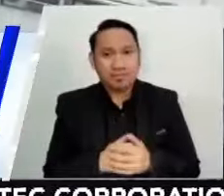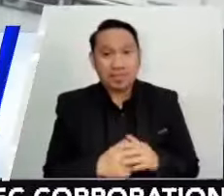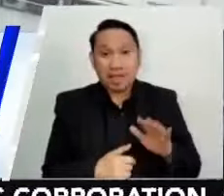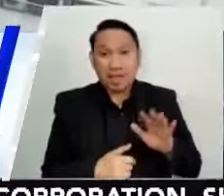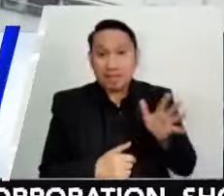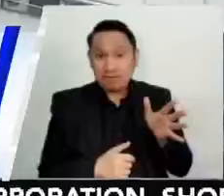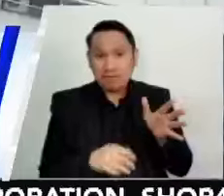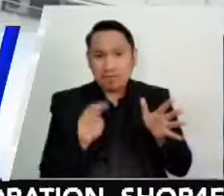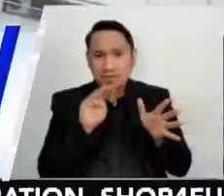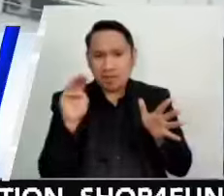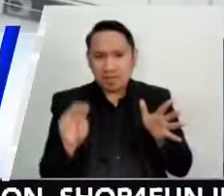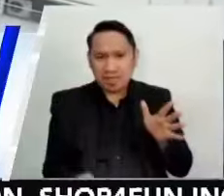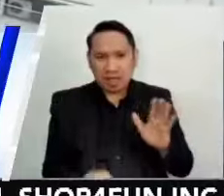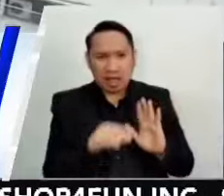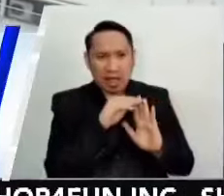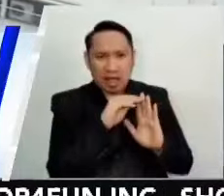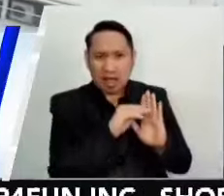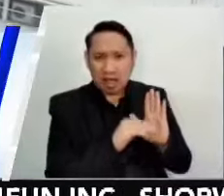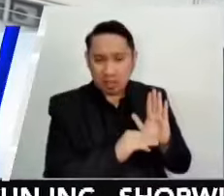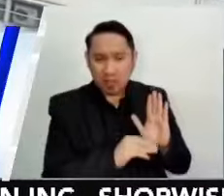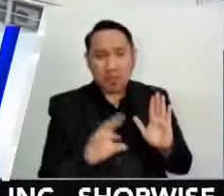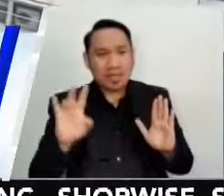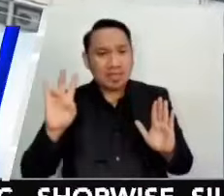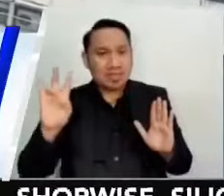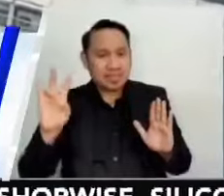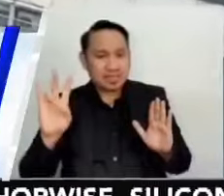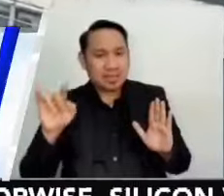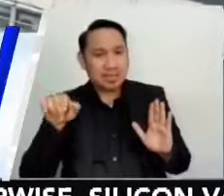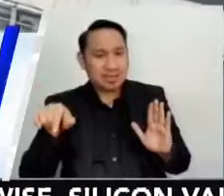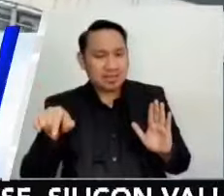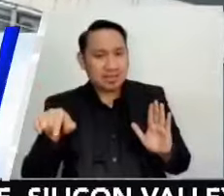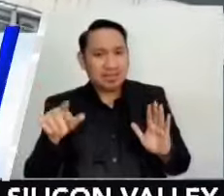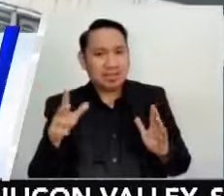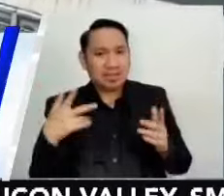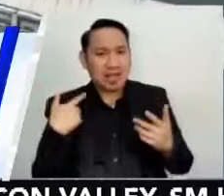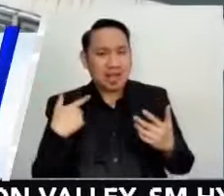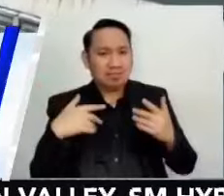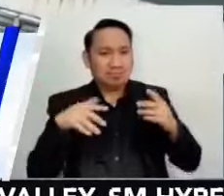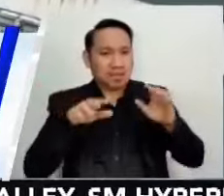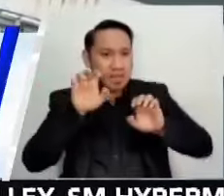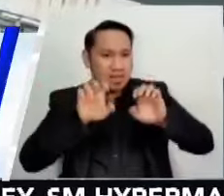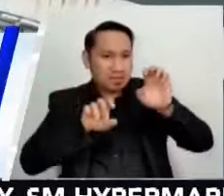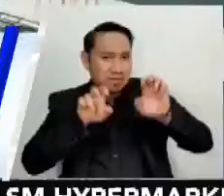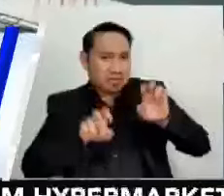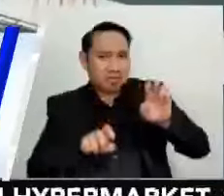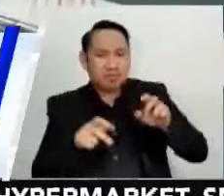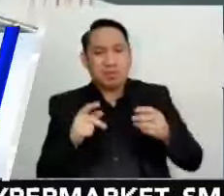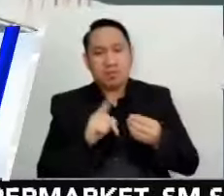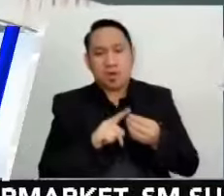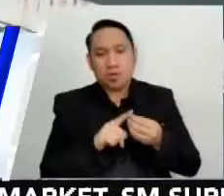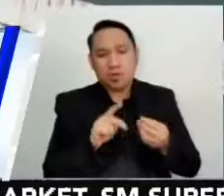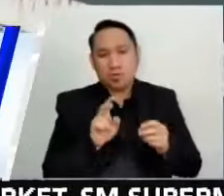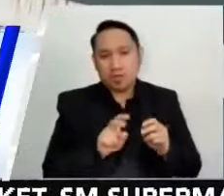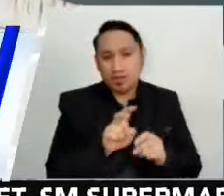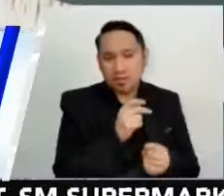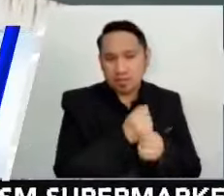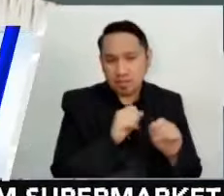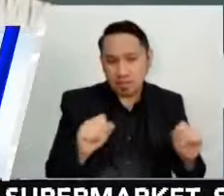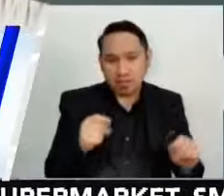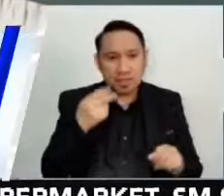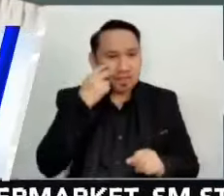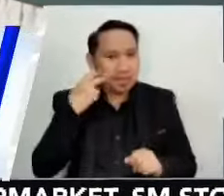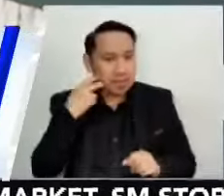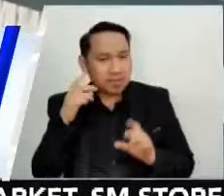listahan base sa pitong key metrics na ginamit nila. Yan ang travel safety, crime risk, personal security